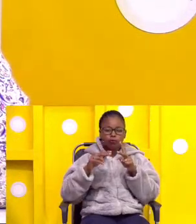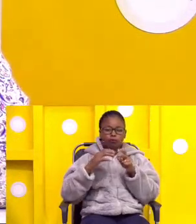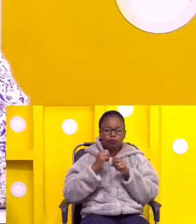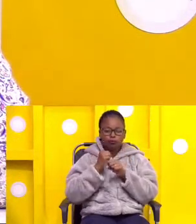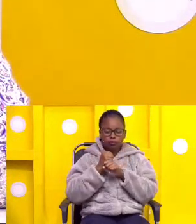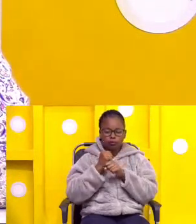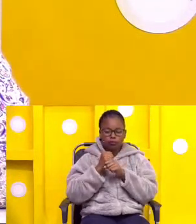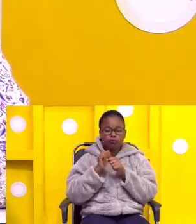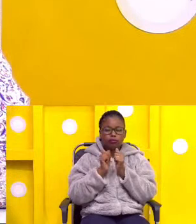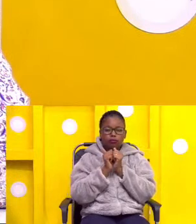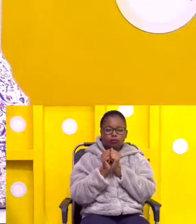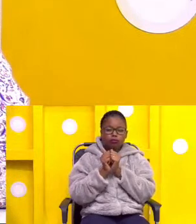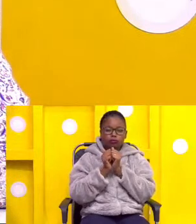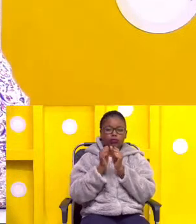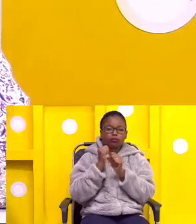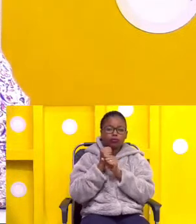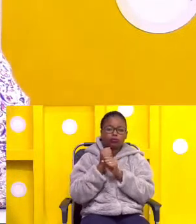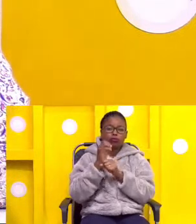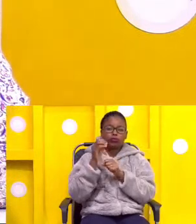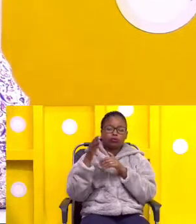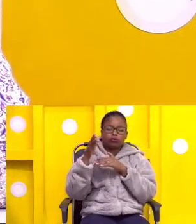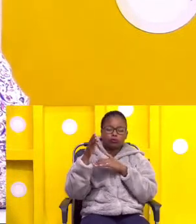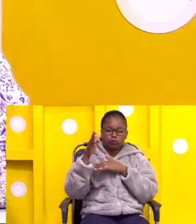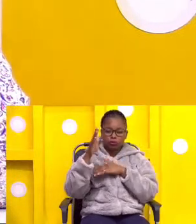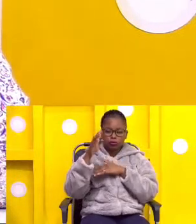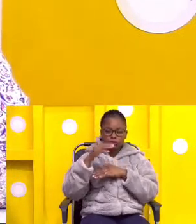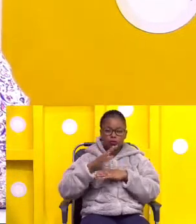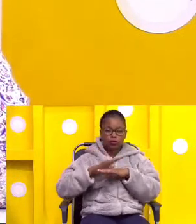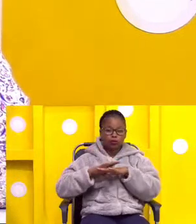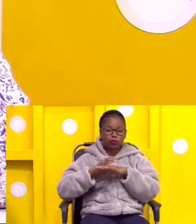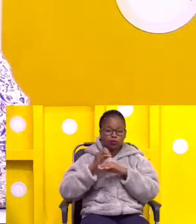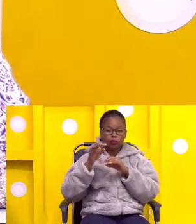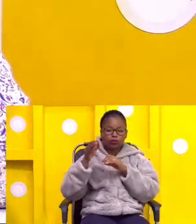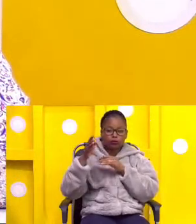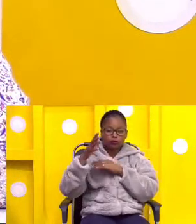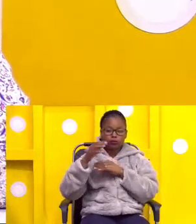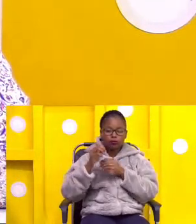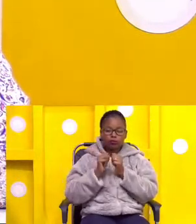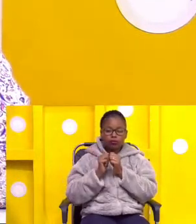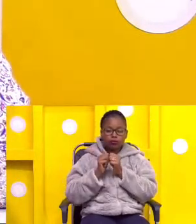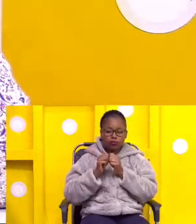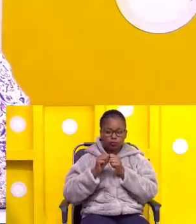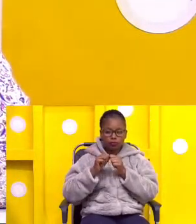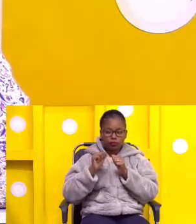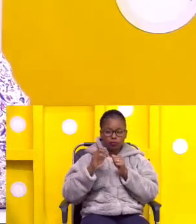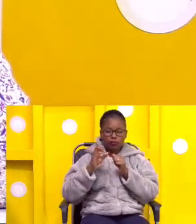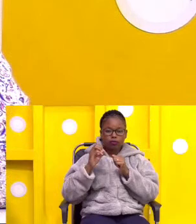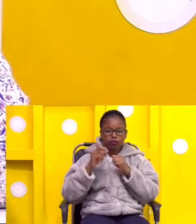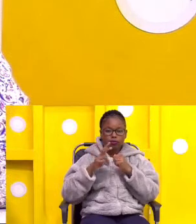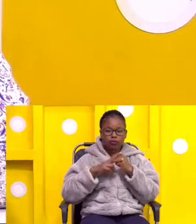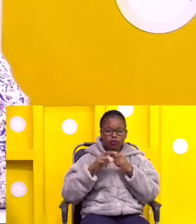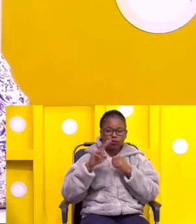wĩra-inĩ ũyũ wa Ngai na ũtugi-inĩ ũyũ wa Ngai, na nĩgetha tũtũre twĩhokete Ngai. Nĩ